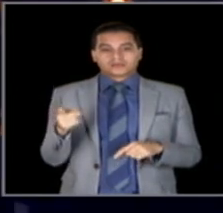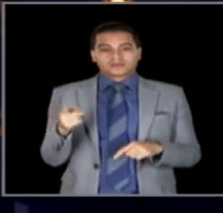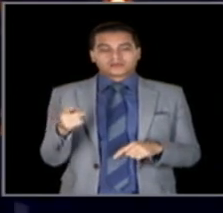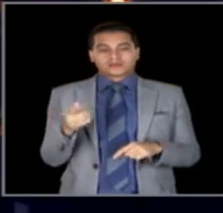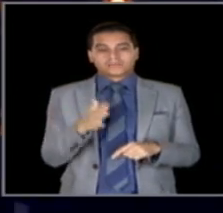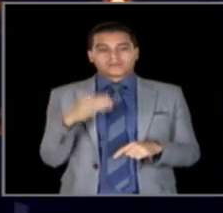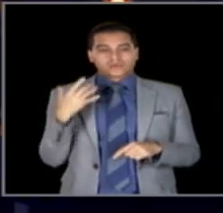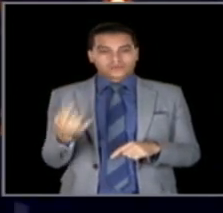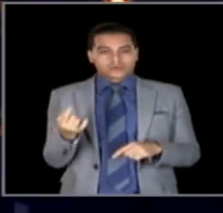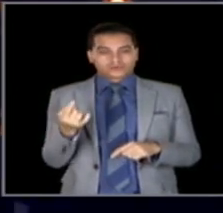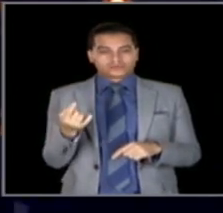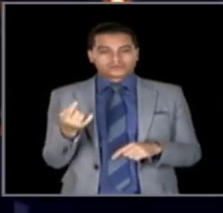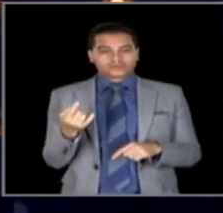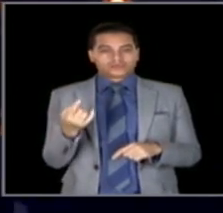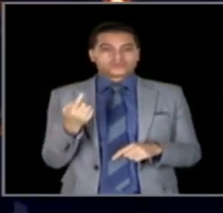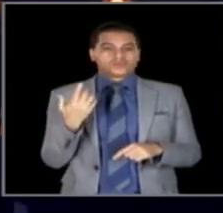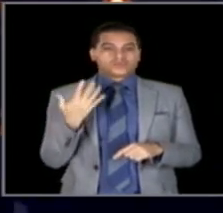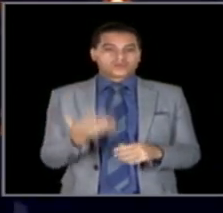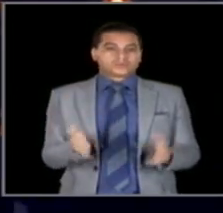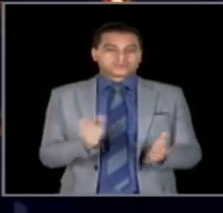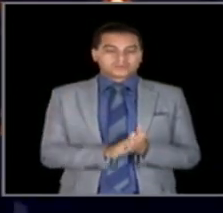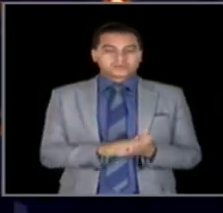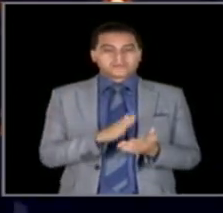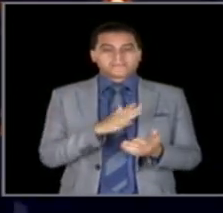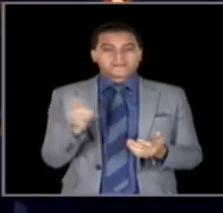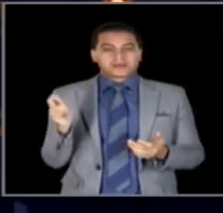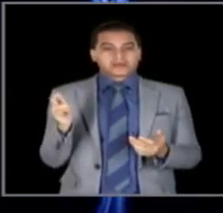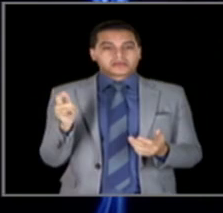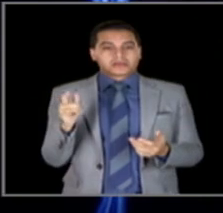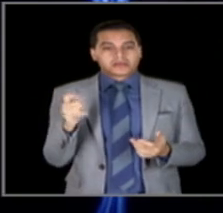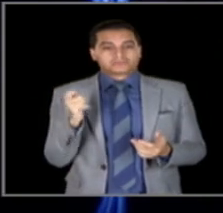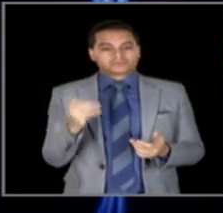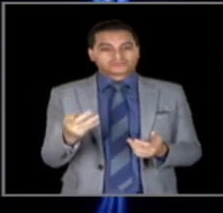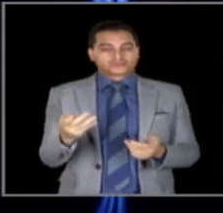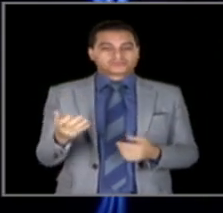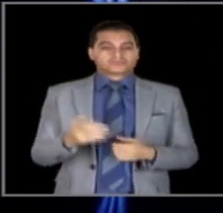الحوت الأزرق كنتوا كام؟ 110. وخمس إجابات صح بقيتوا